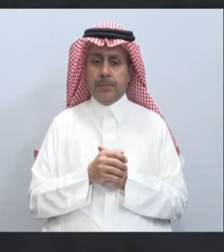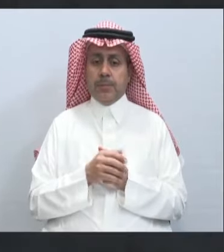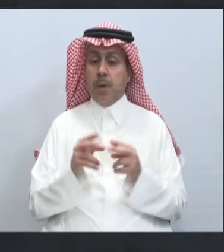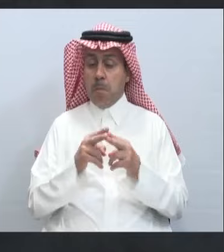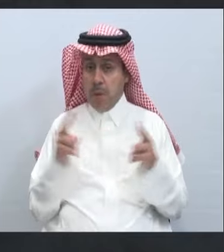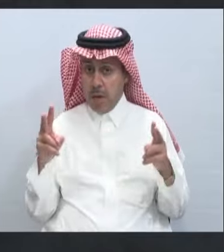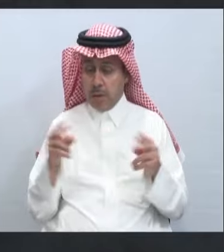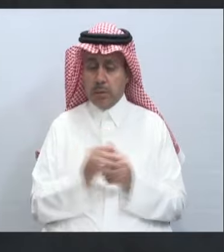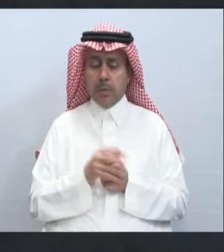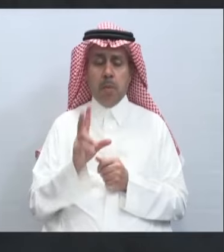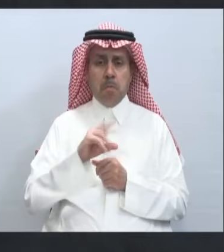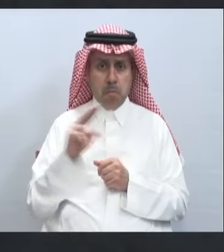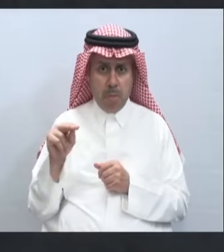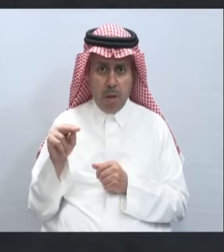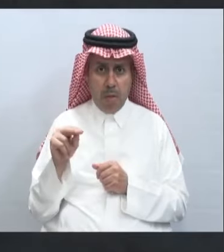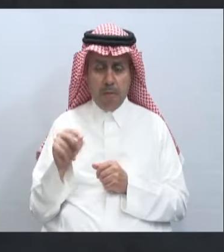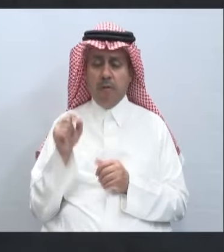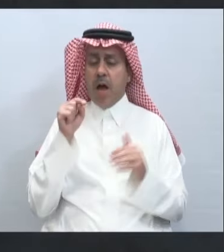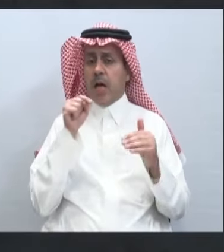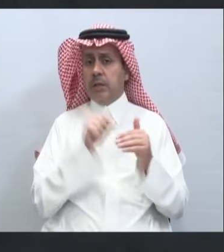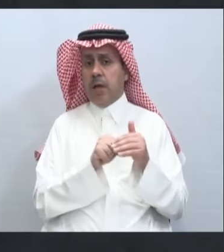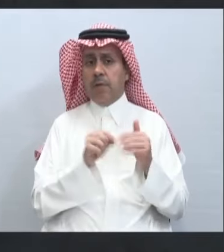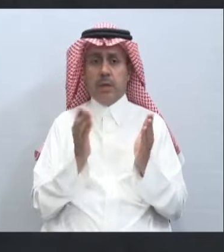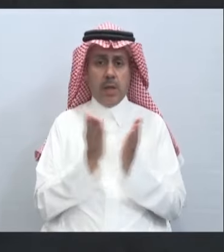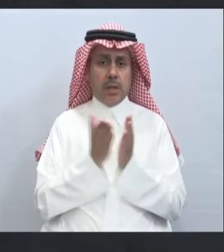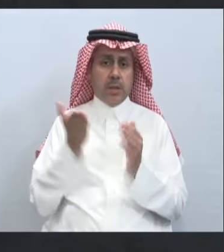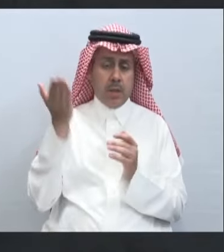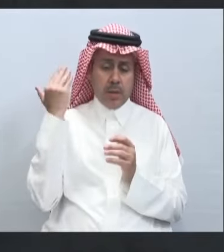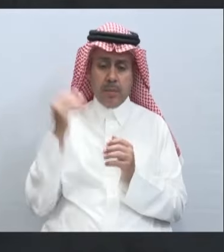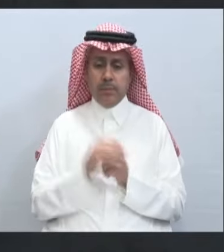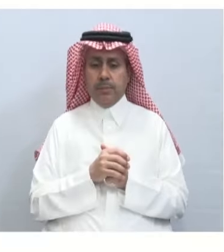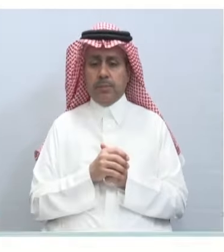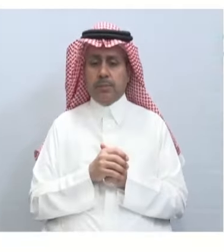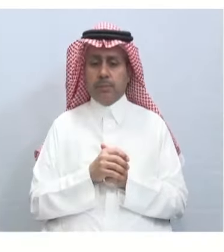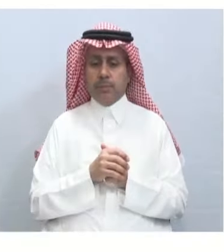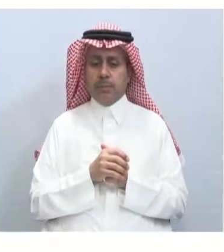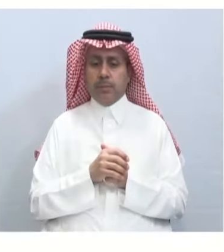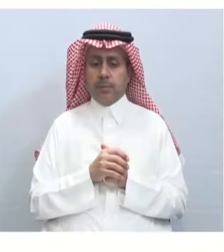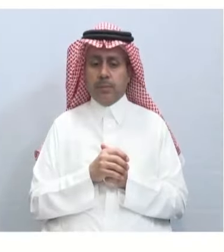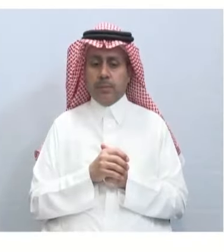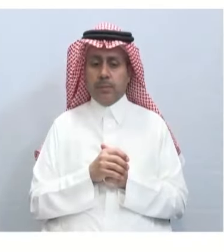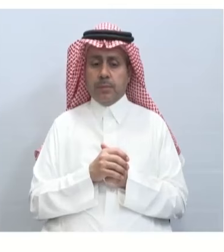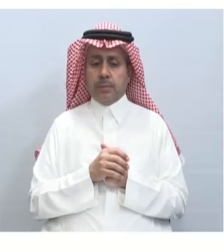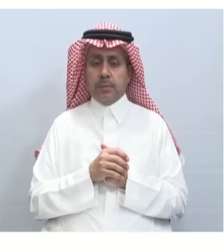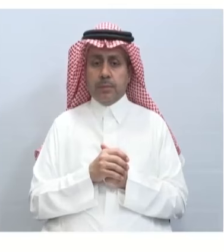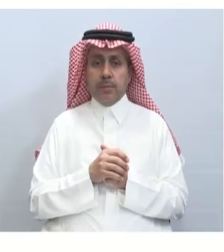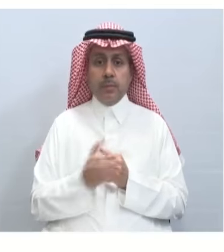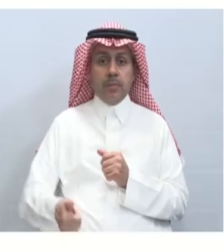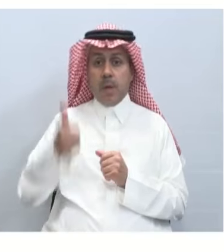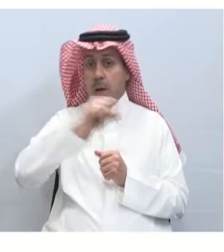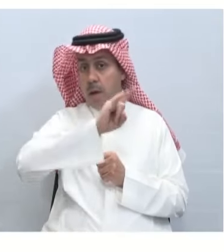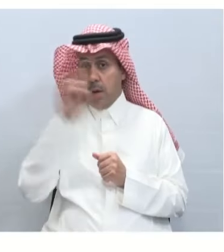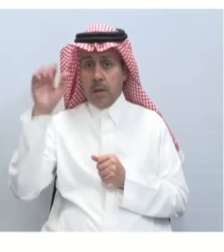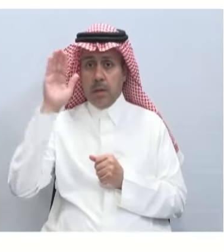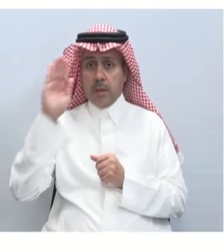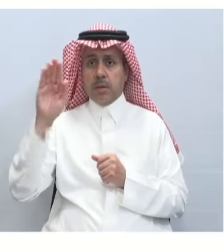بيان بعض هذه الاهداف في الدرس السابق الاستحاضه